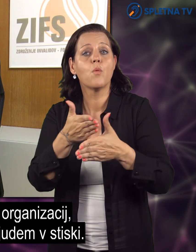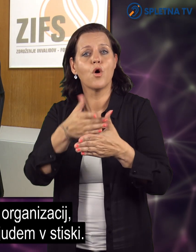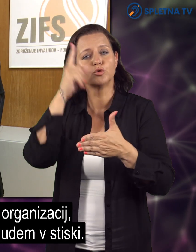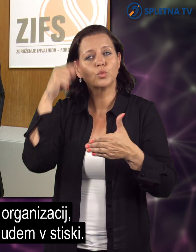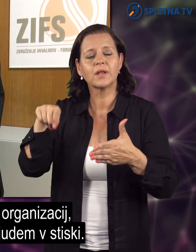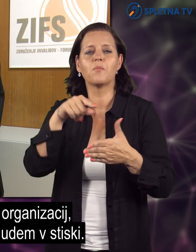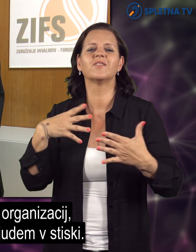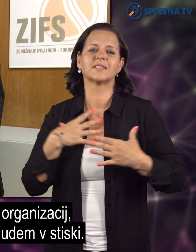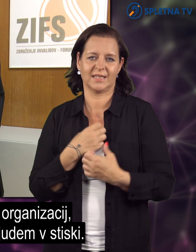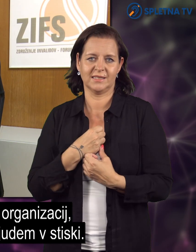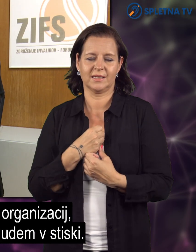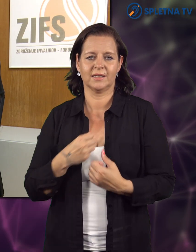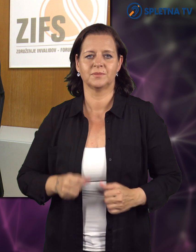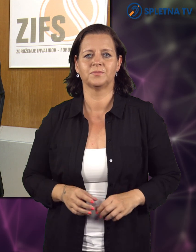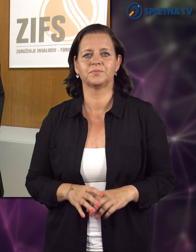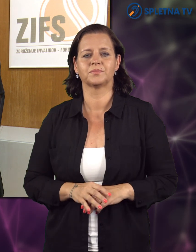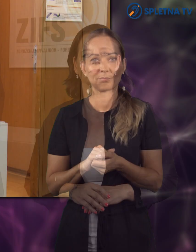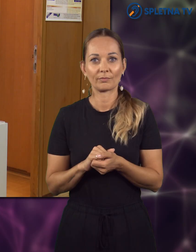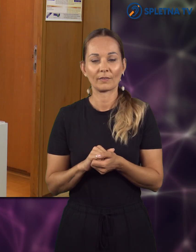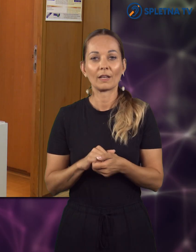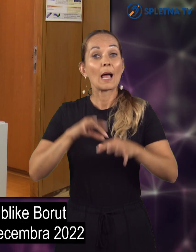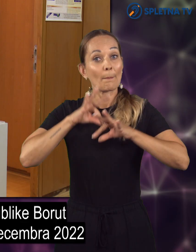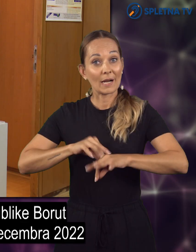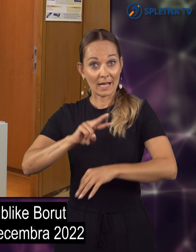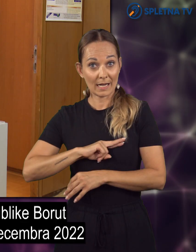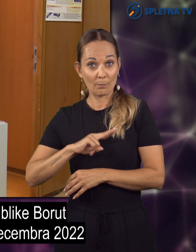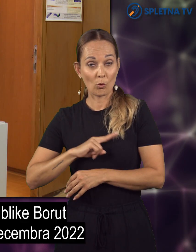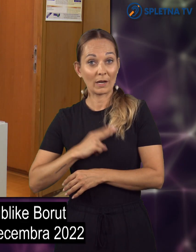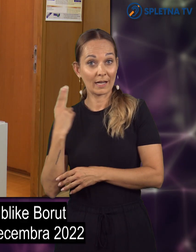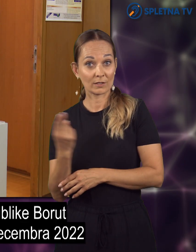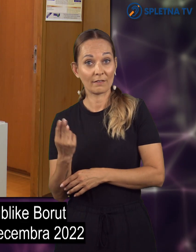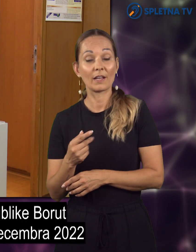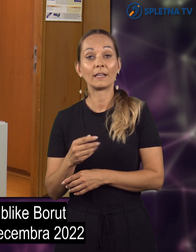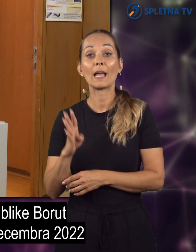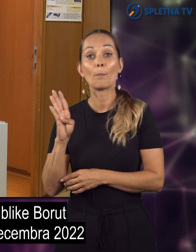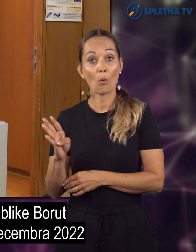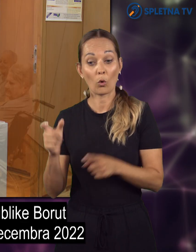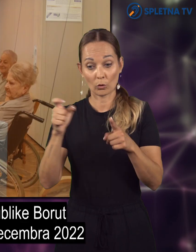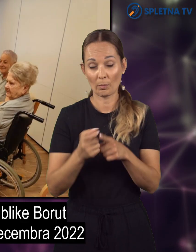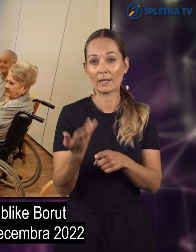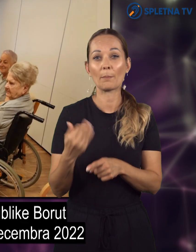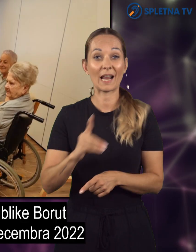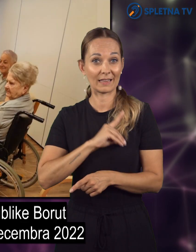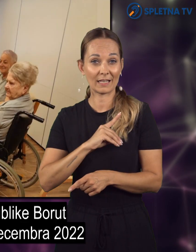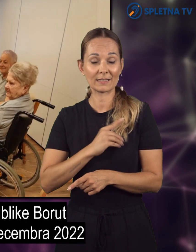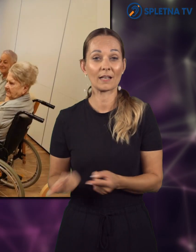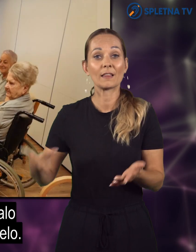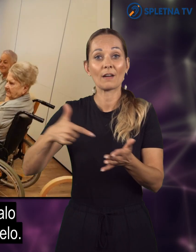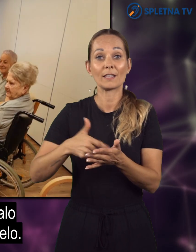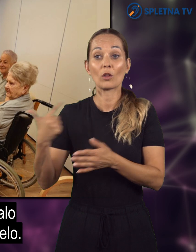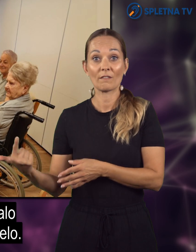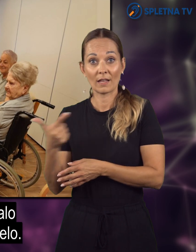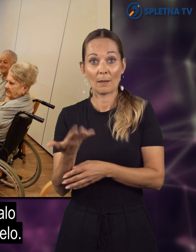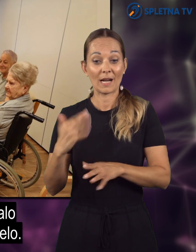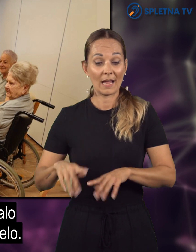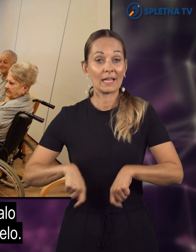nudile pomoč ljudem v stiski. Predsednik Republike Borut Pahor nam je tudi decembra 2022 dal